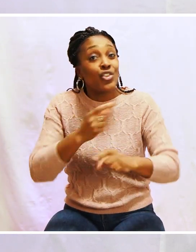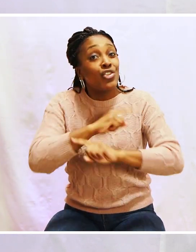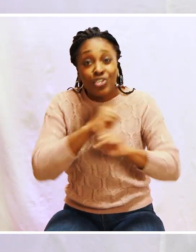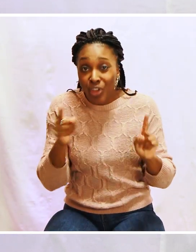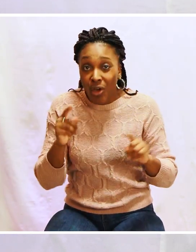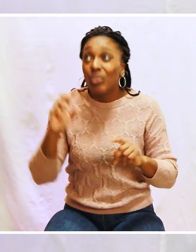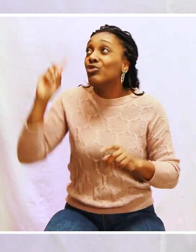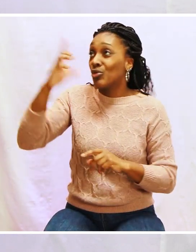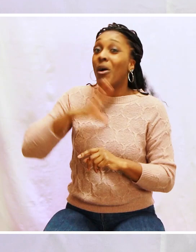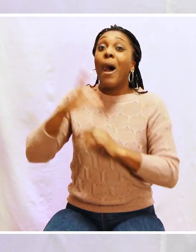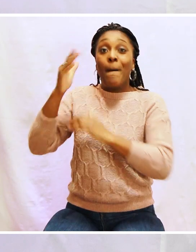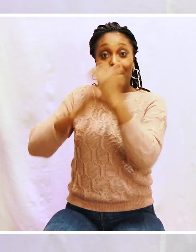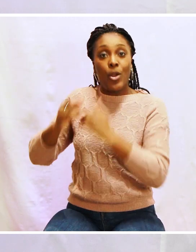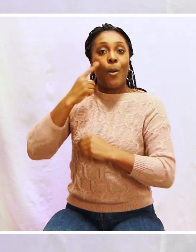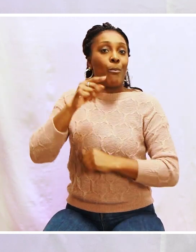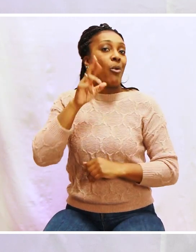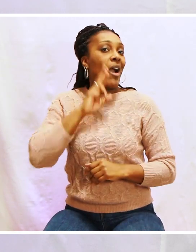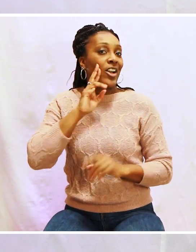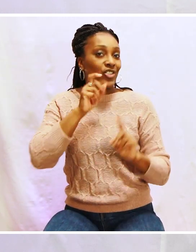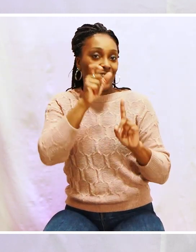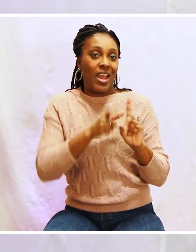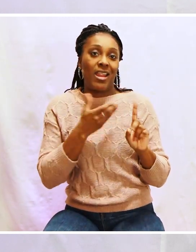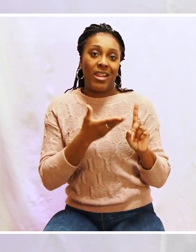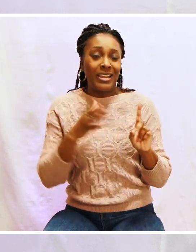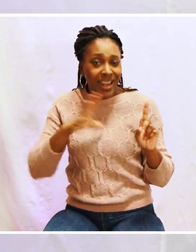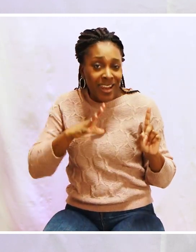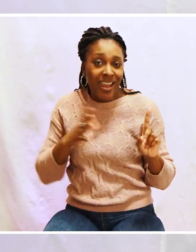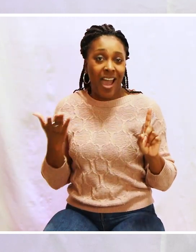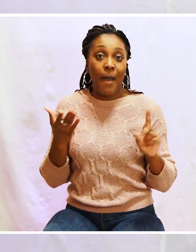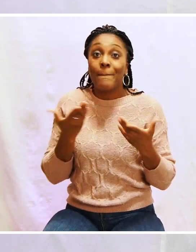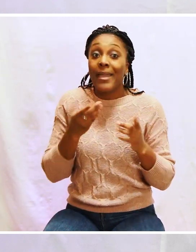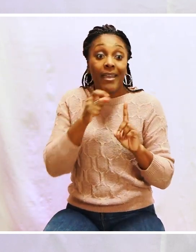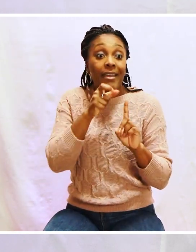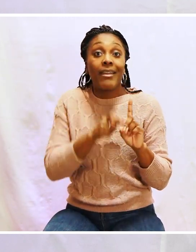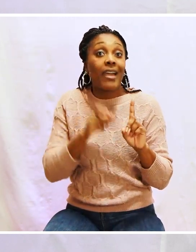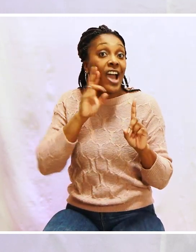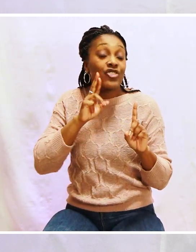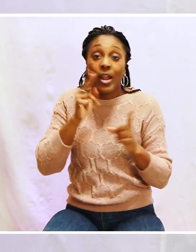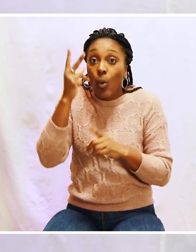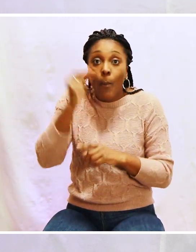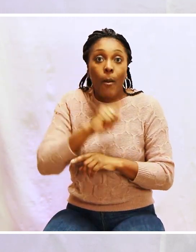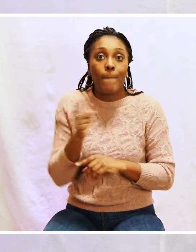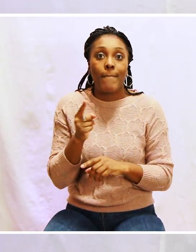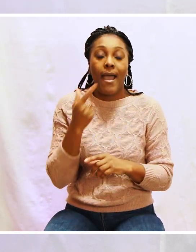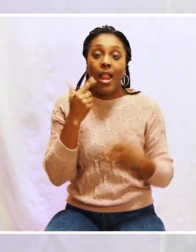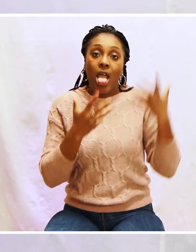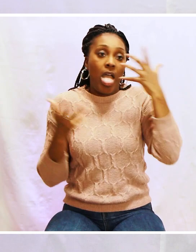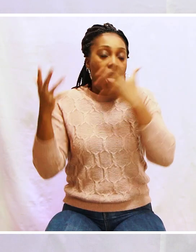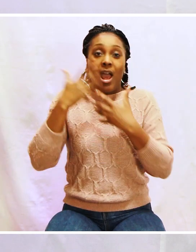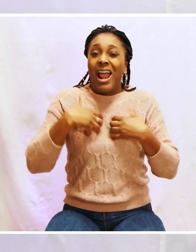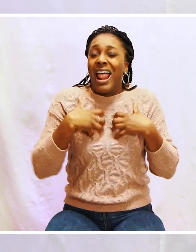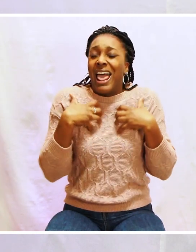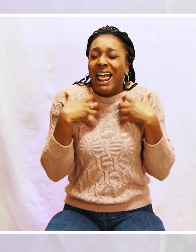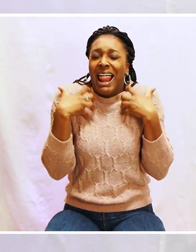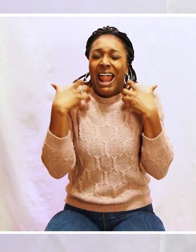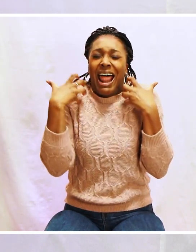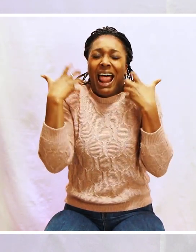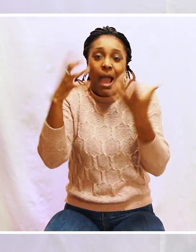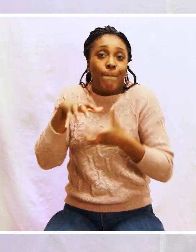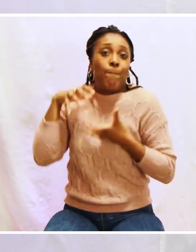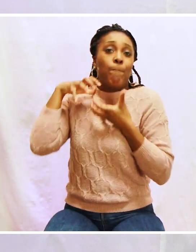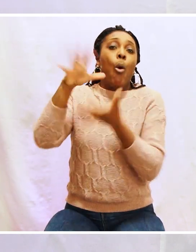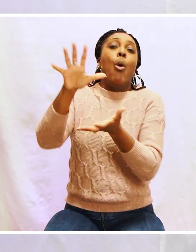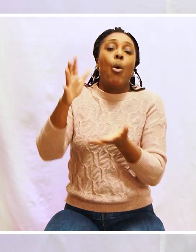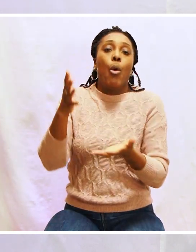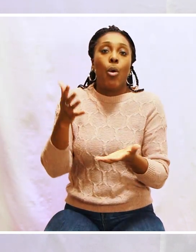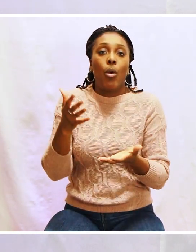plan pour Rachel. Mais là, à ce moment-là, Rachel ne comprend plus rien. Donc elle est en train de déverser sa rage. Et par la suite, elle